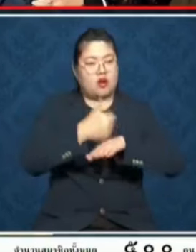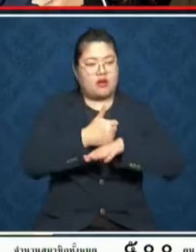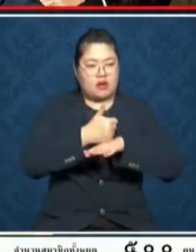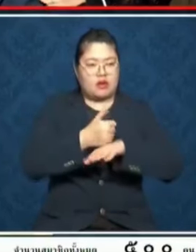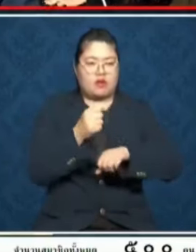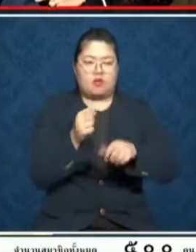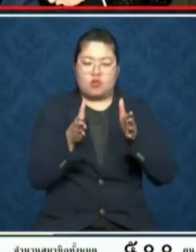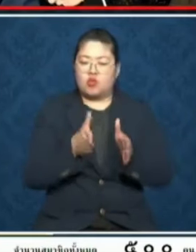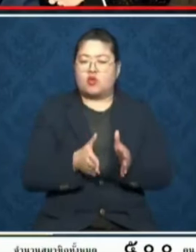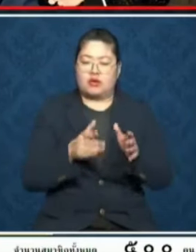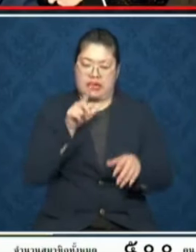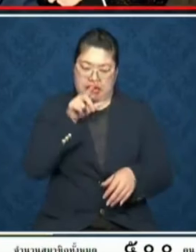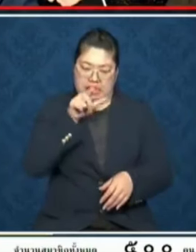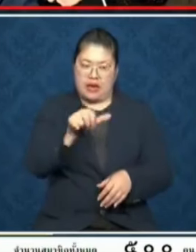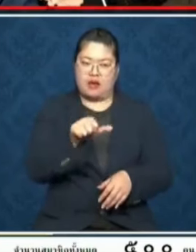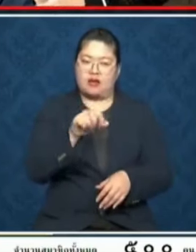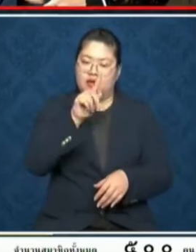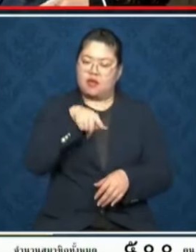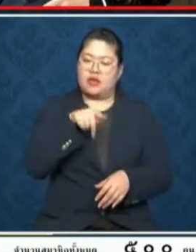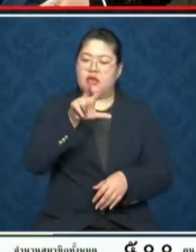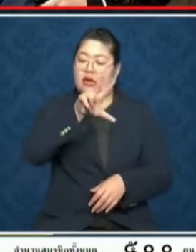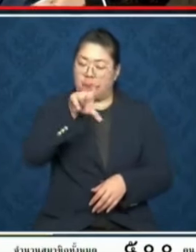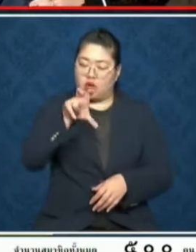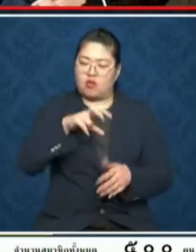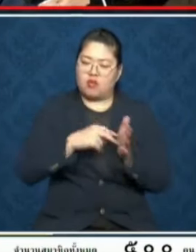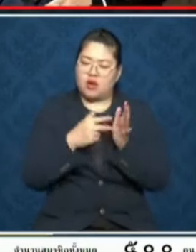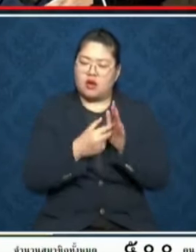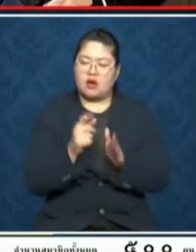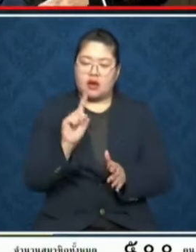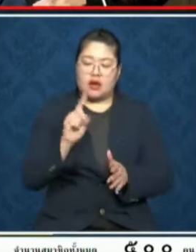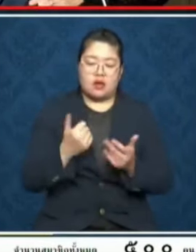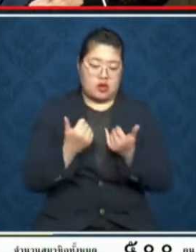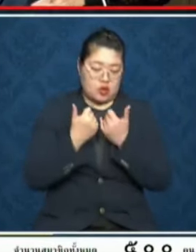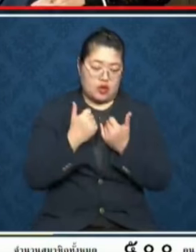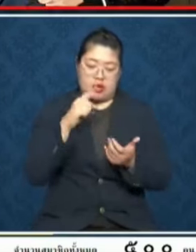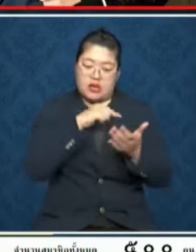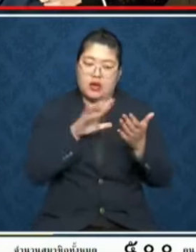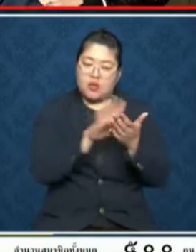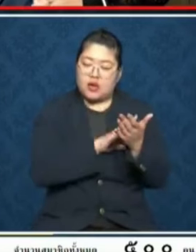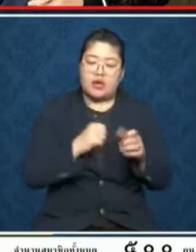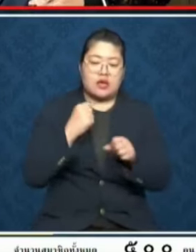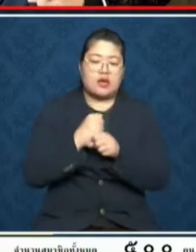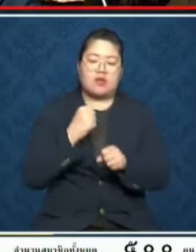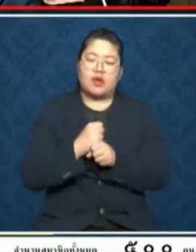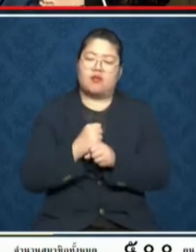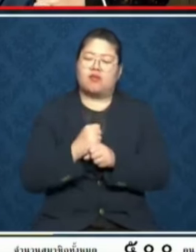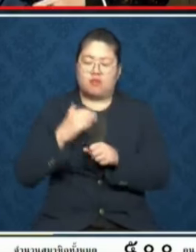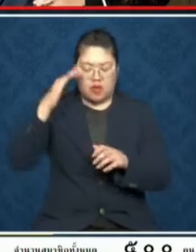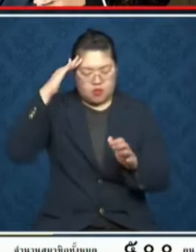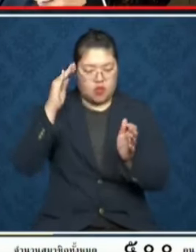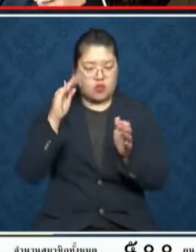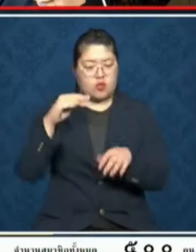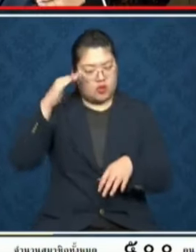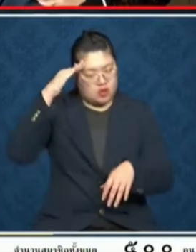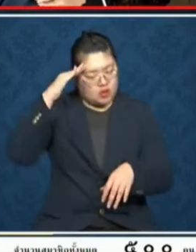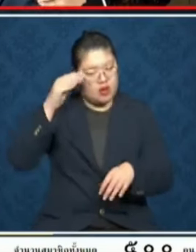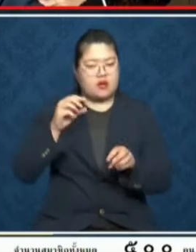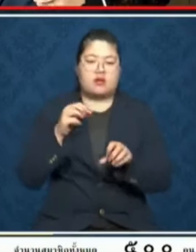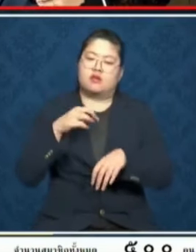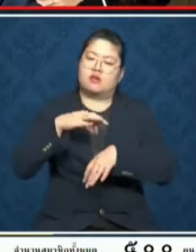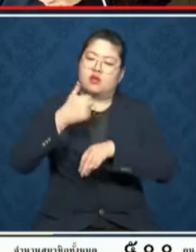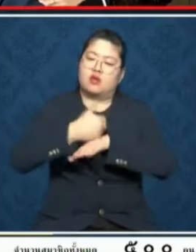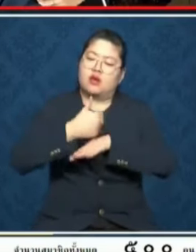พูดมีอยู่ 1,300 คนนั่นเท่ากับเรามีนายพลว่างงานอยู่มากกว่านั้นนั่นก็คือว่าเร